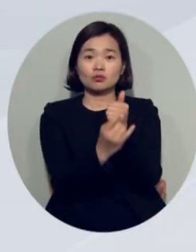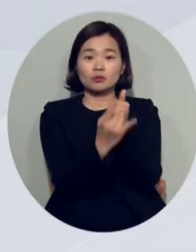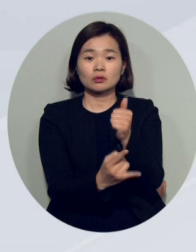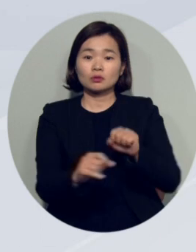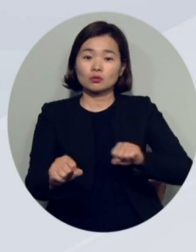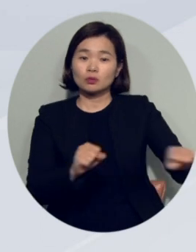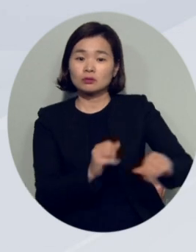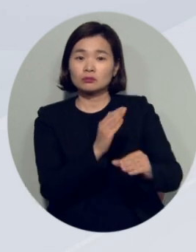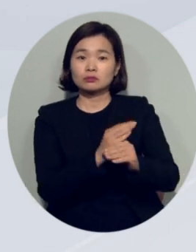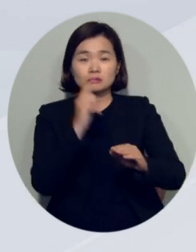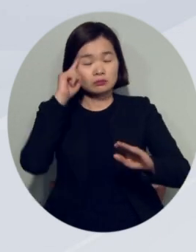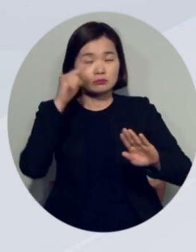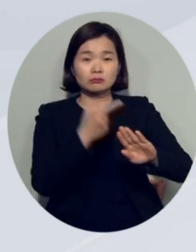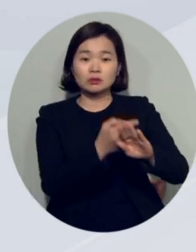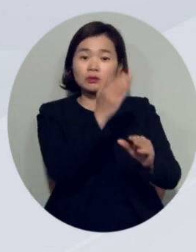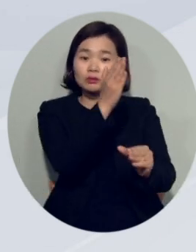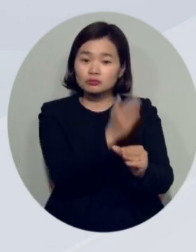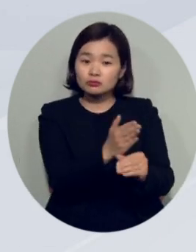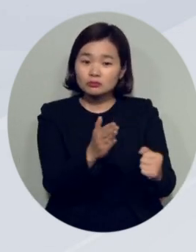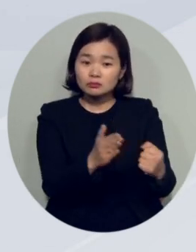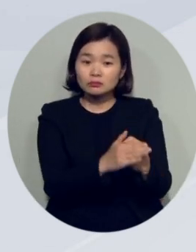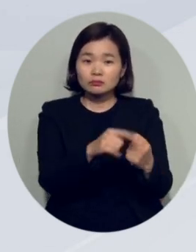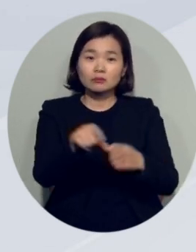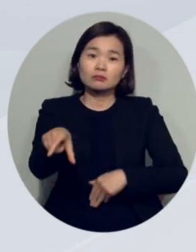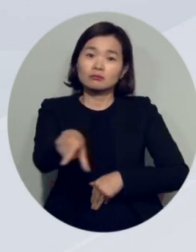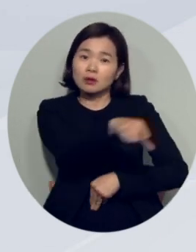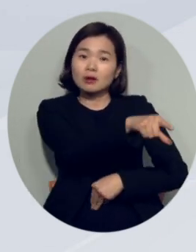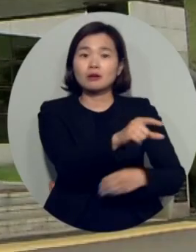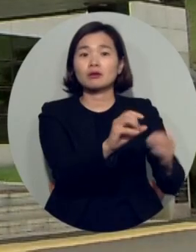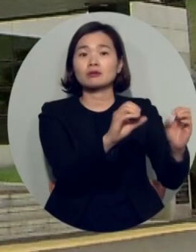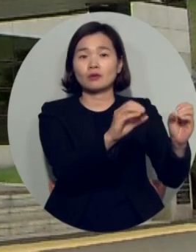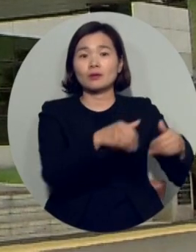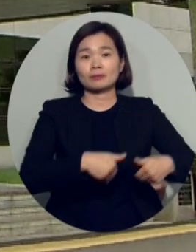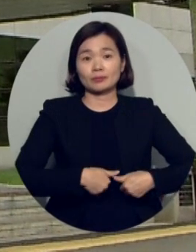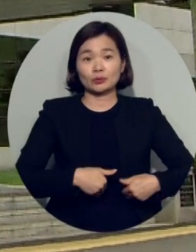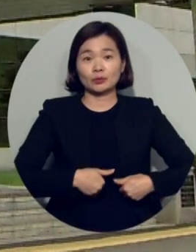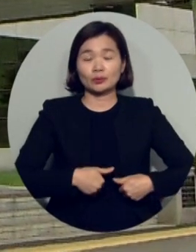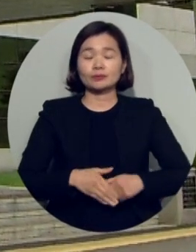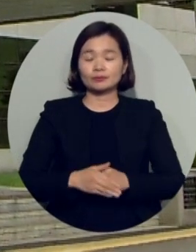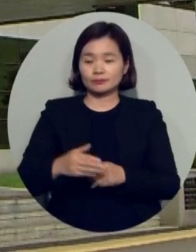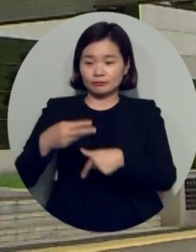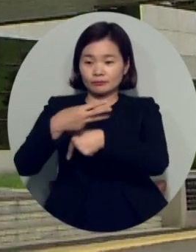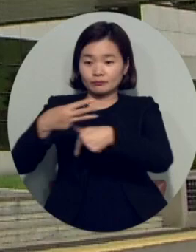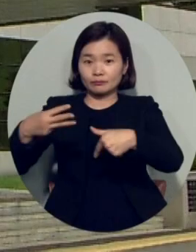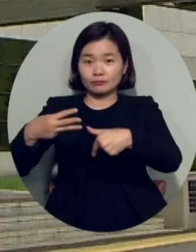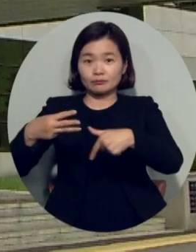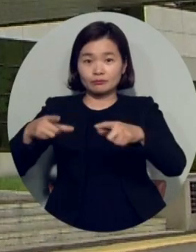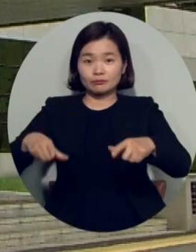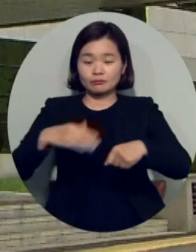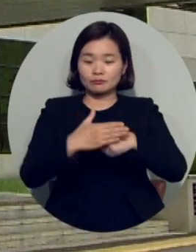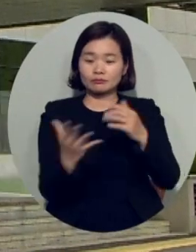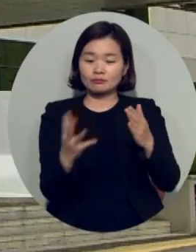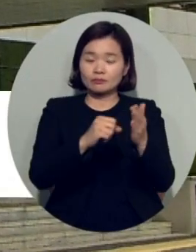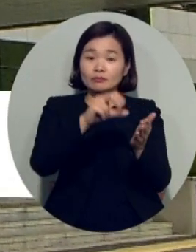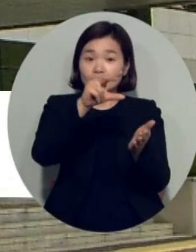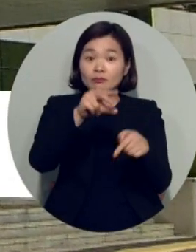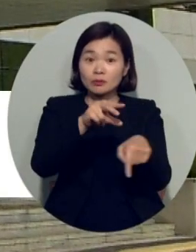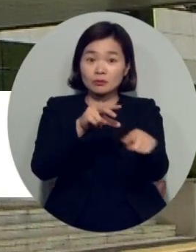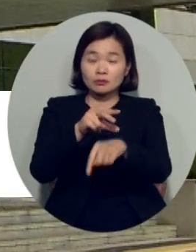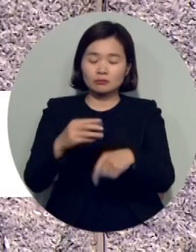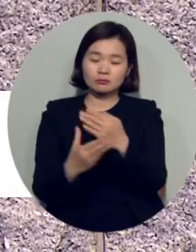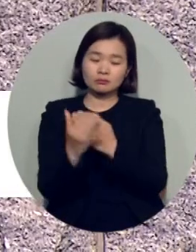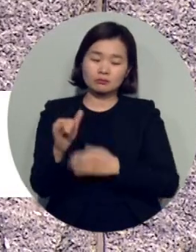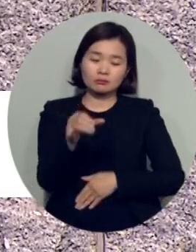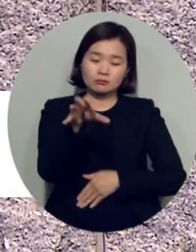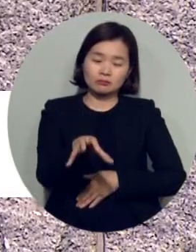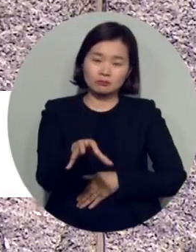지금 반대를 하는데 김영동 의원님하고 얘기하면 되는 거예요. 군의군 대구 편입 문제는 대구 경북